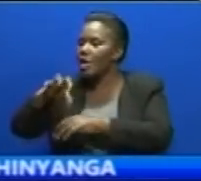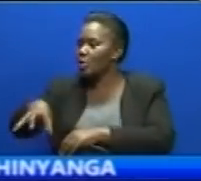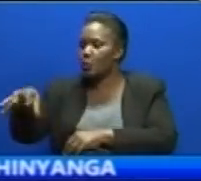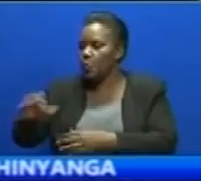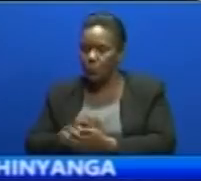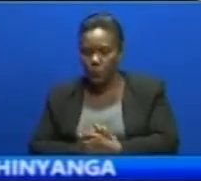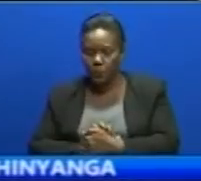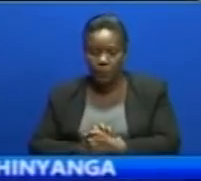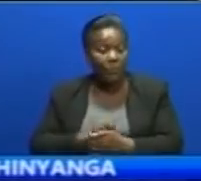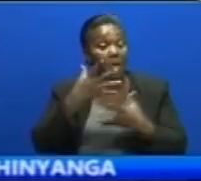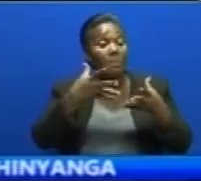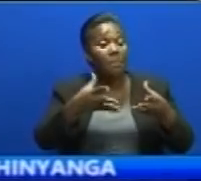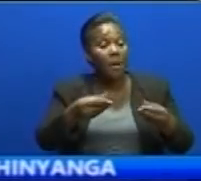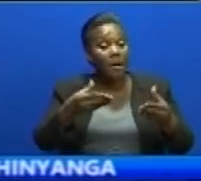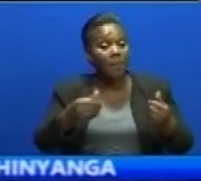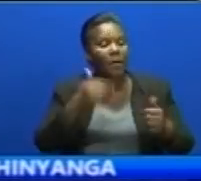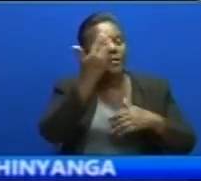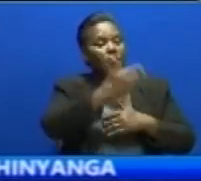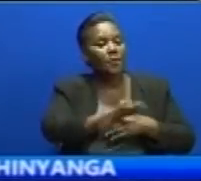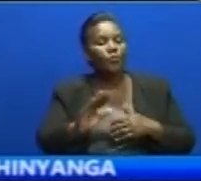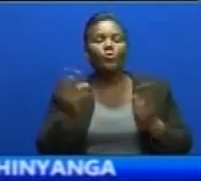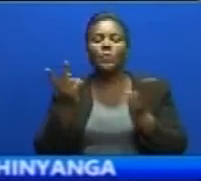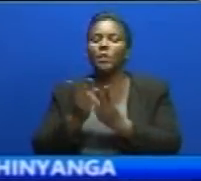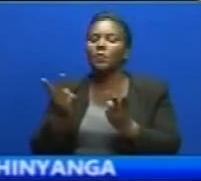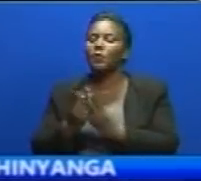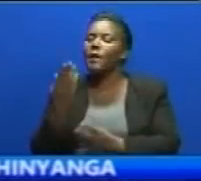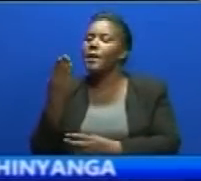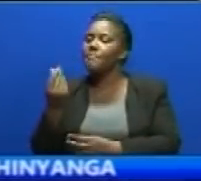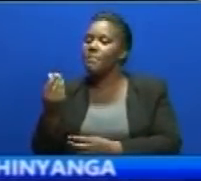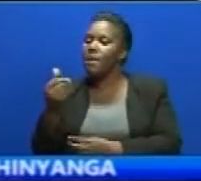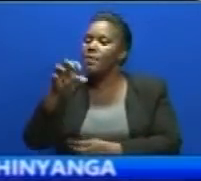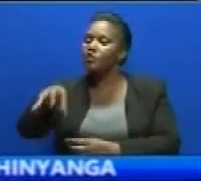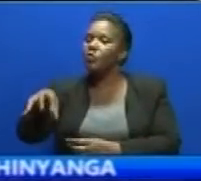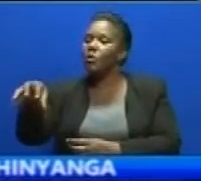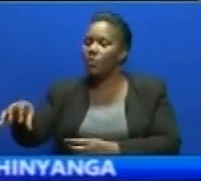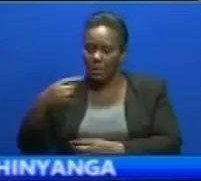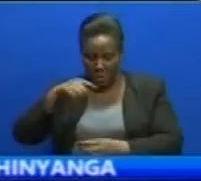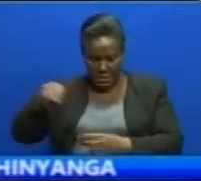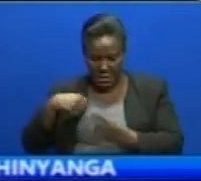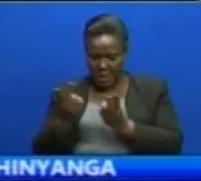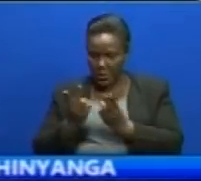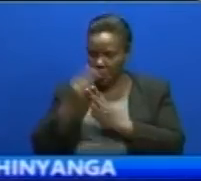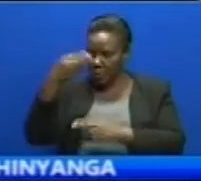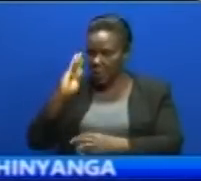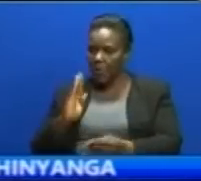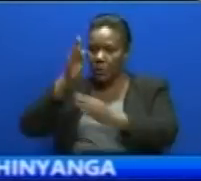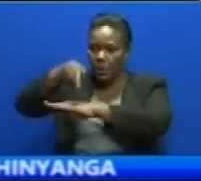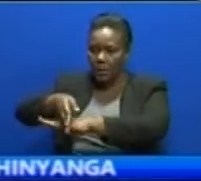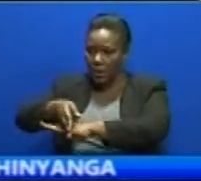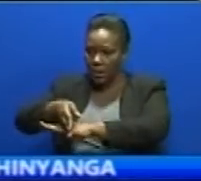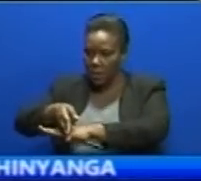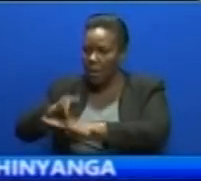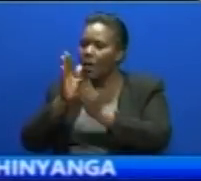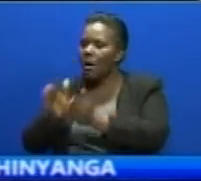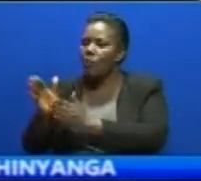Pamba itauzwa kutokana na bei iliyoko sokoni. Hatutoingilia serikali masuala ya kupanga mabei